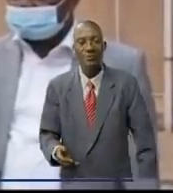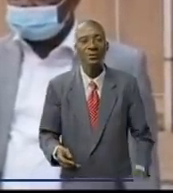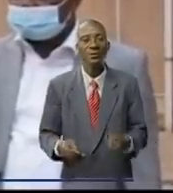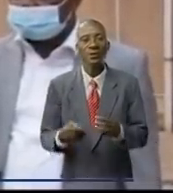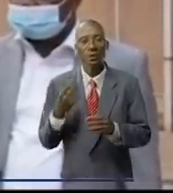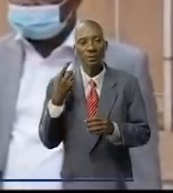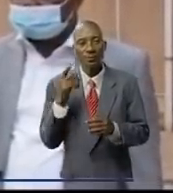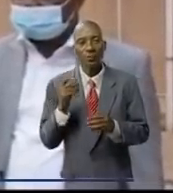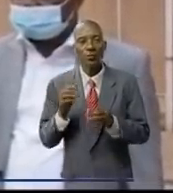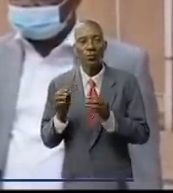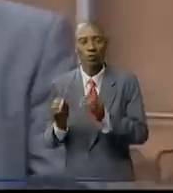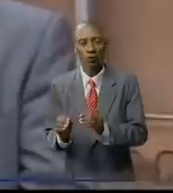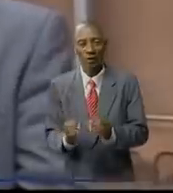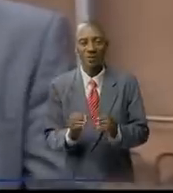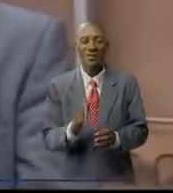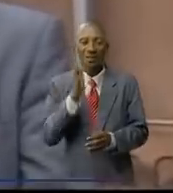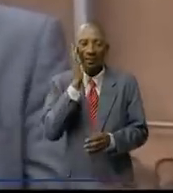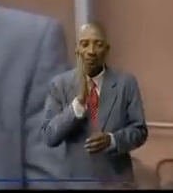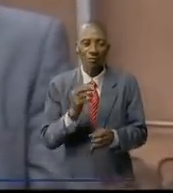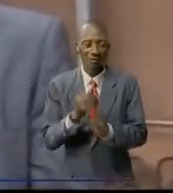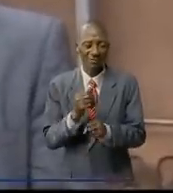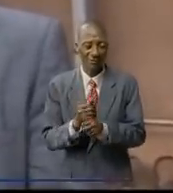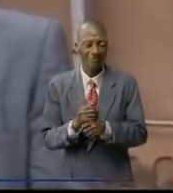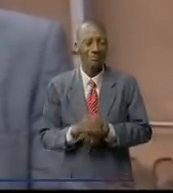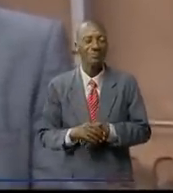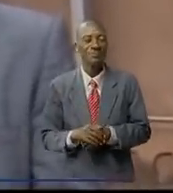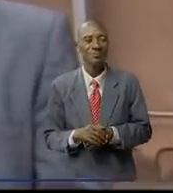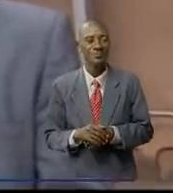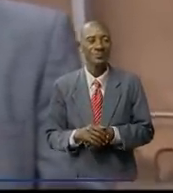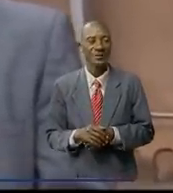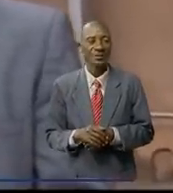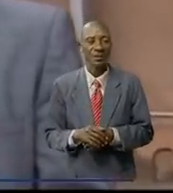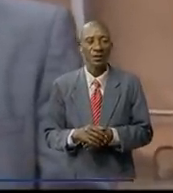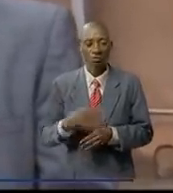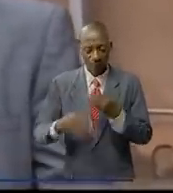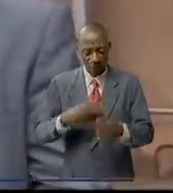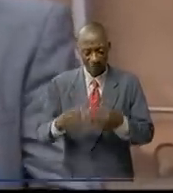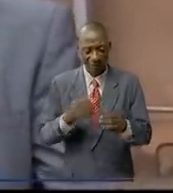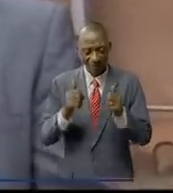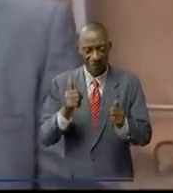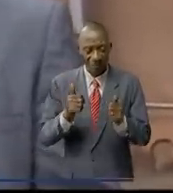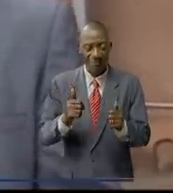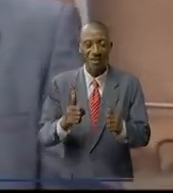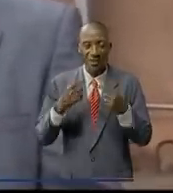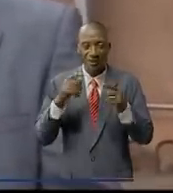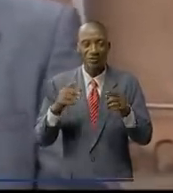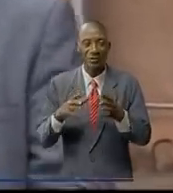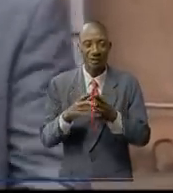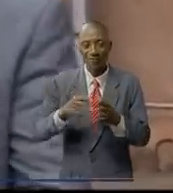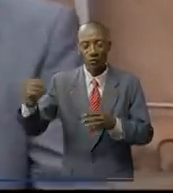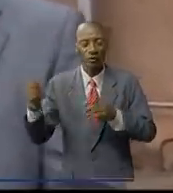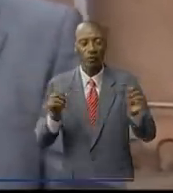pratiquement organiser la transition. Le résultat que nous avons eu avec Avadar, si les autres